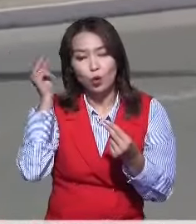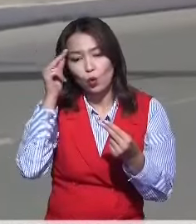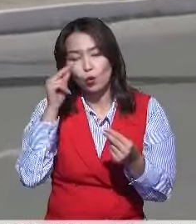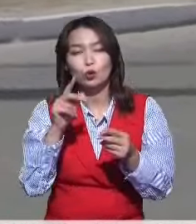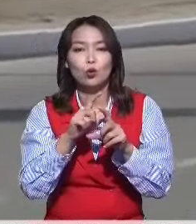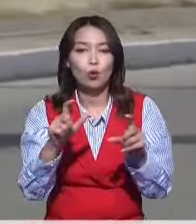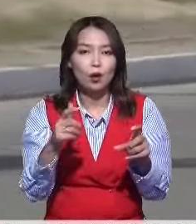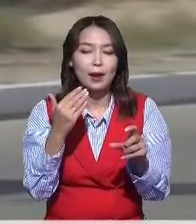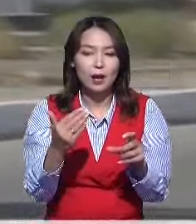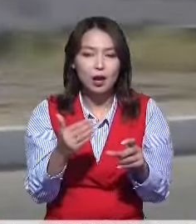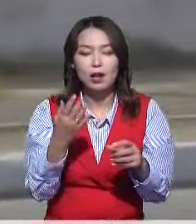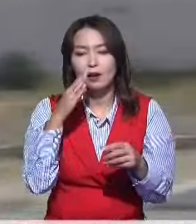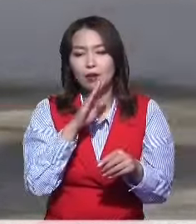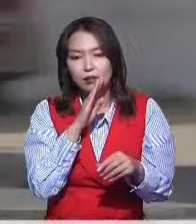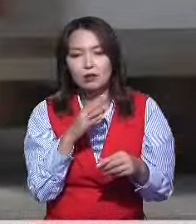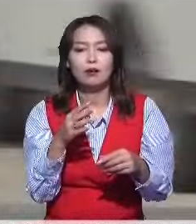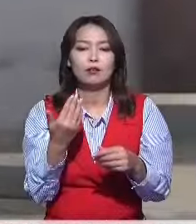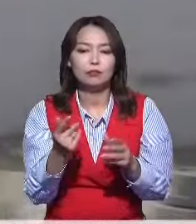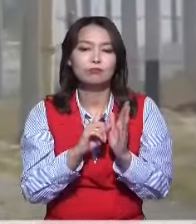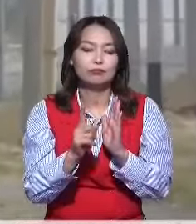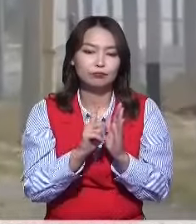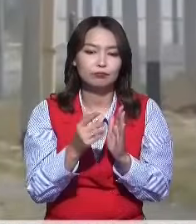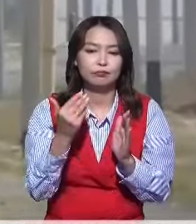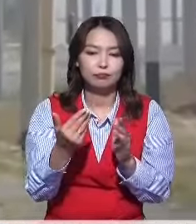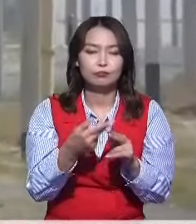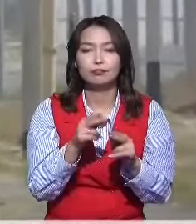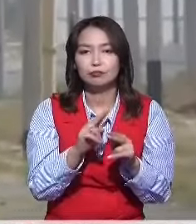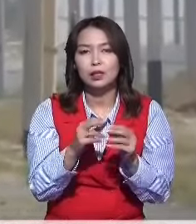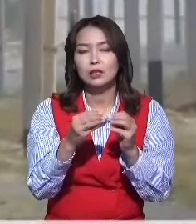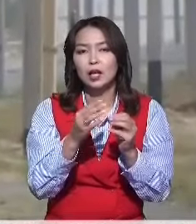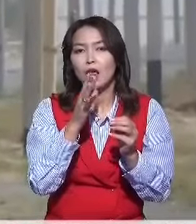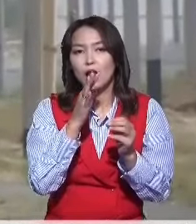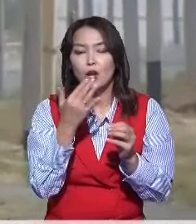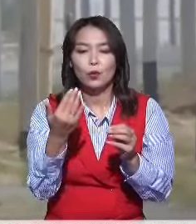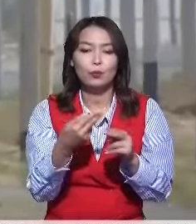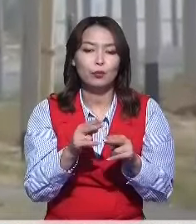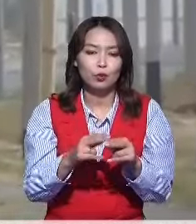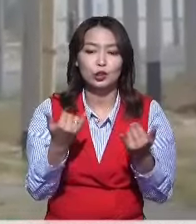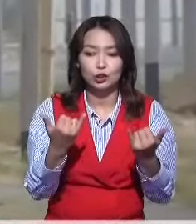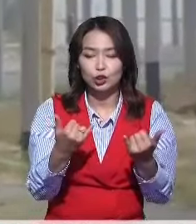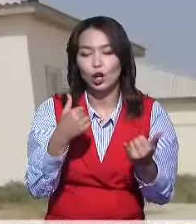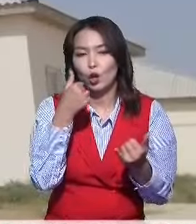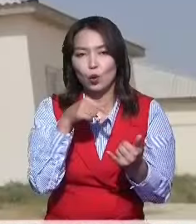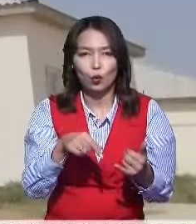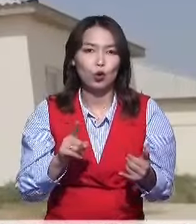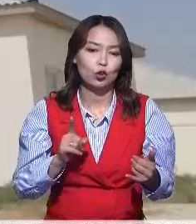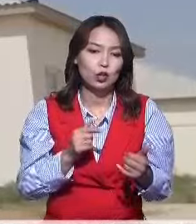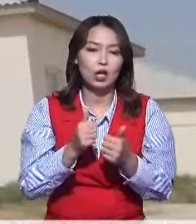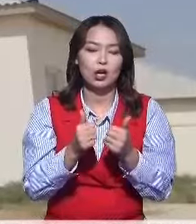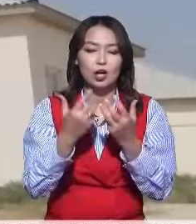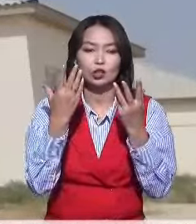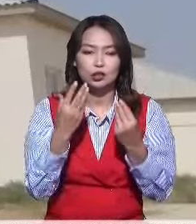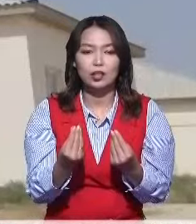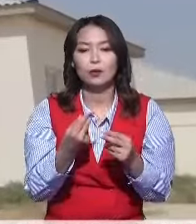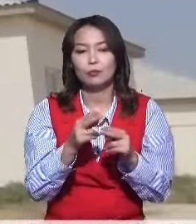а нервы родителей уже на пределе. История длиной в 10 лет перетекла и на текущий год. Детям ежедневно приходится